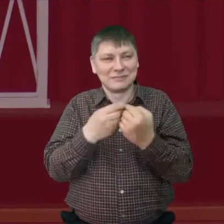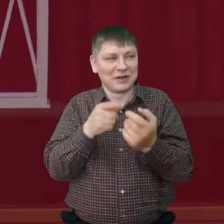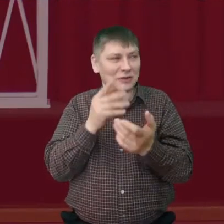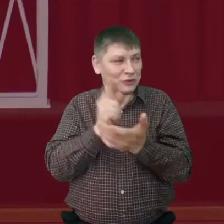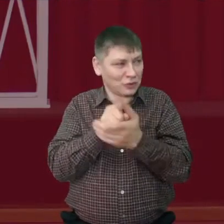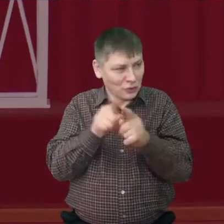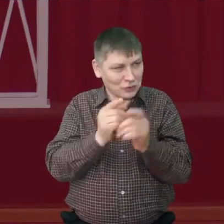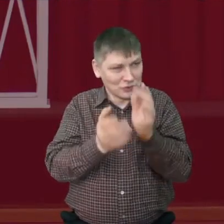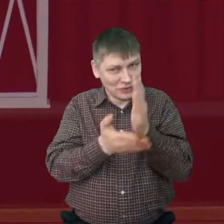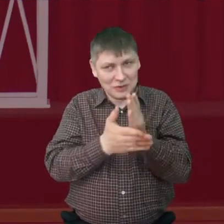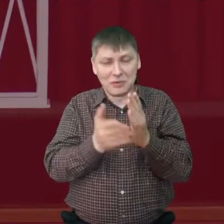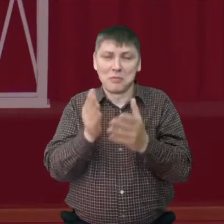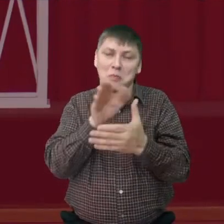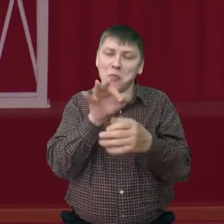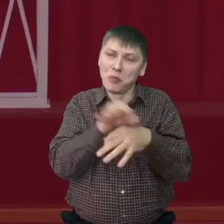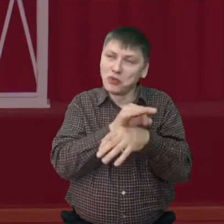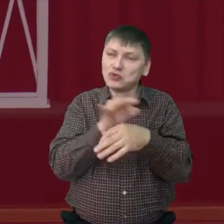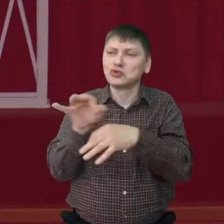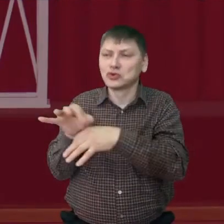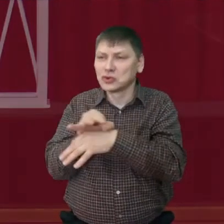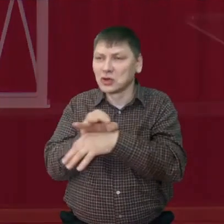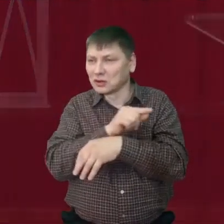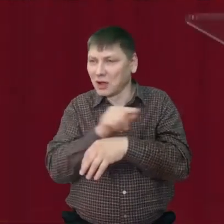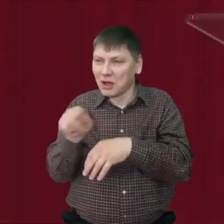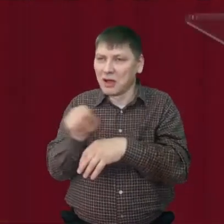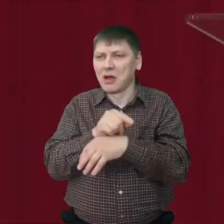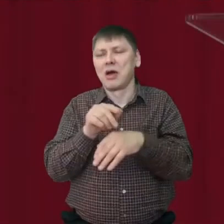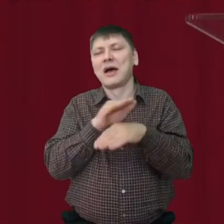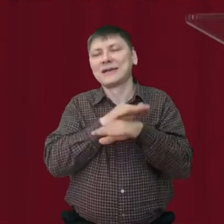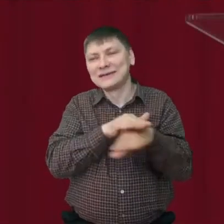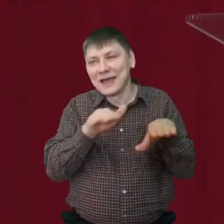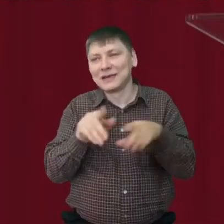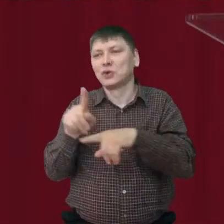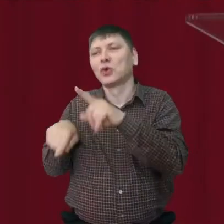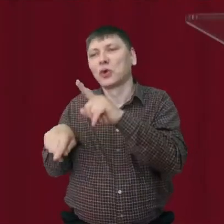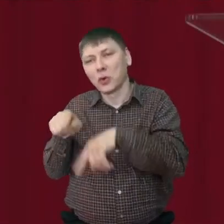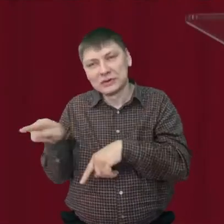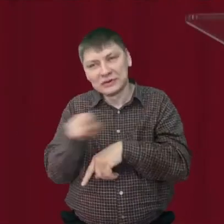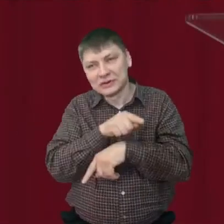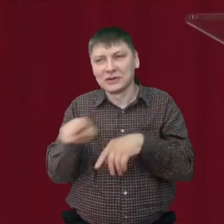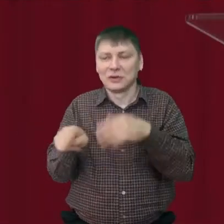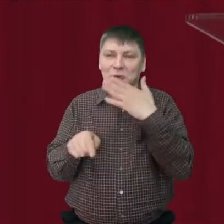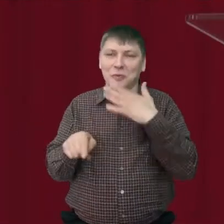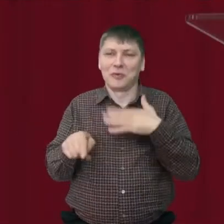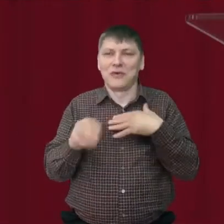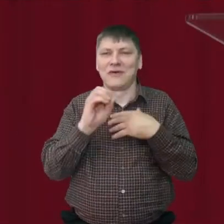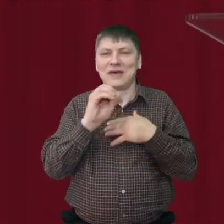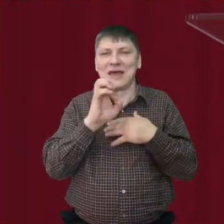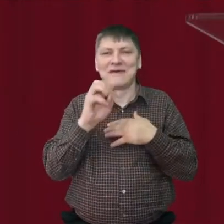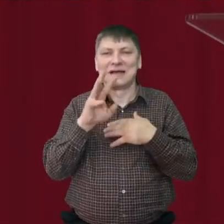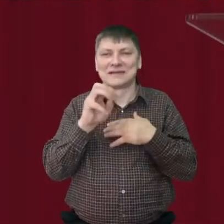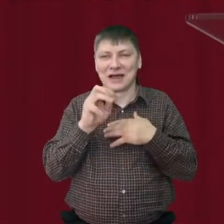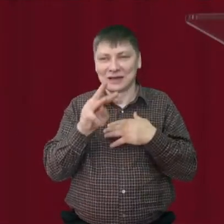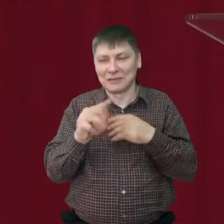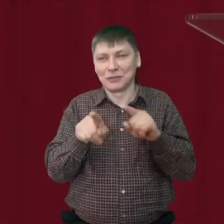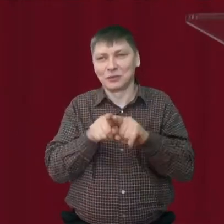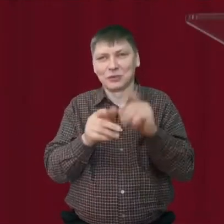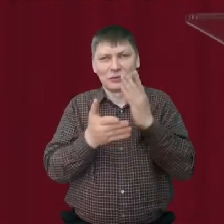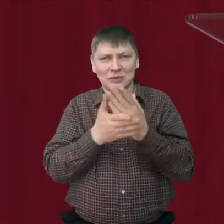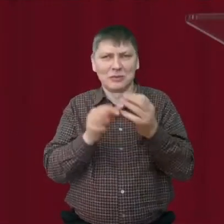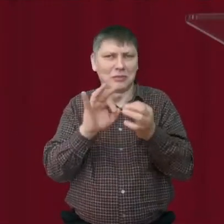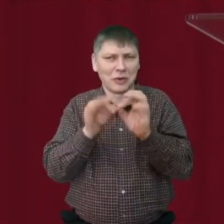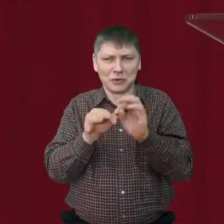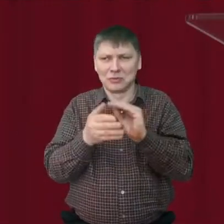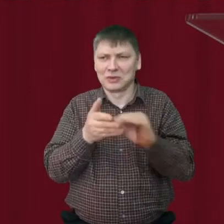– отношения между мужем и женой, отношения между детьми и родителями. Послание к Ефесянам в 5 главе там очень подробно расписано,